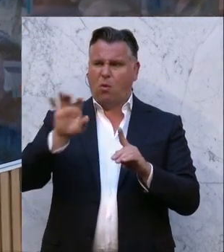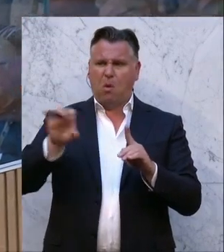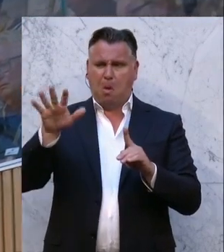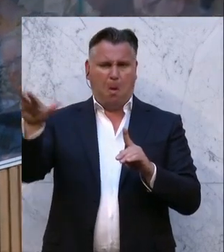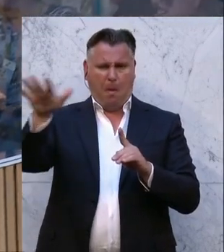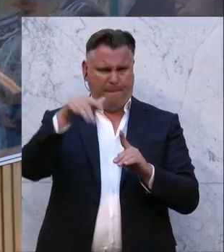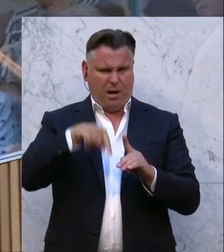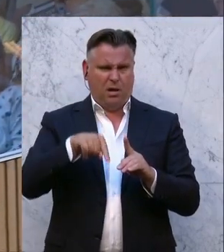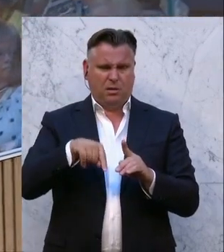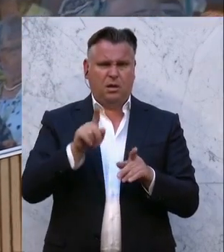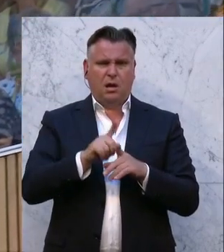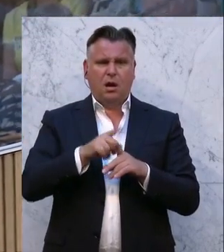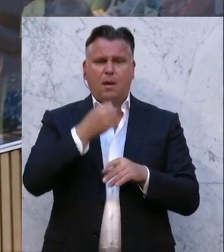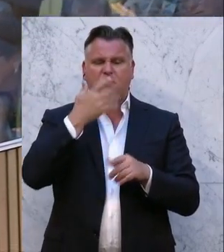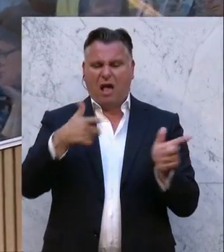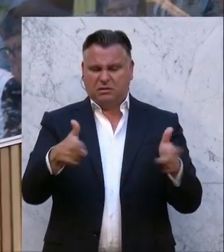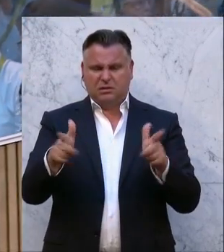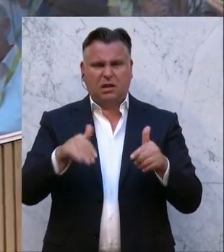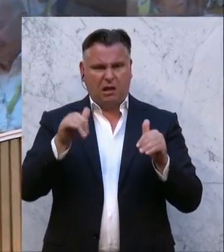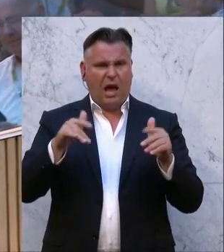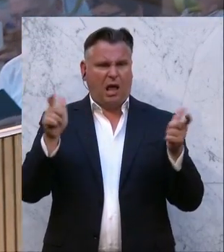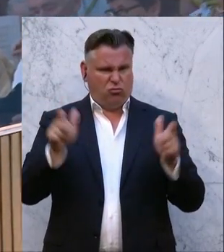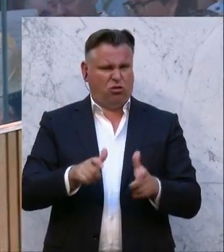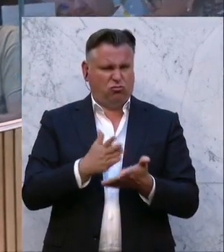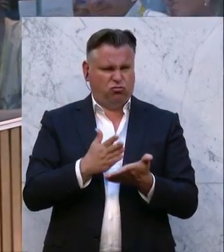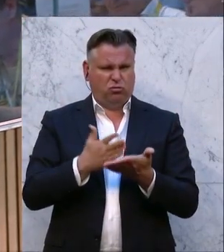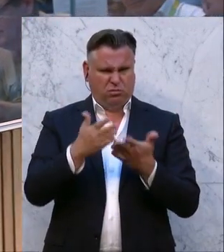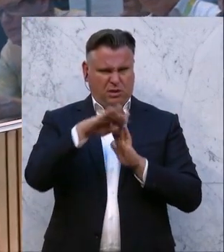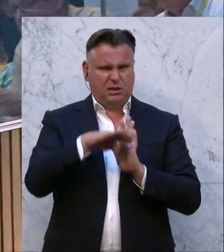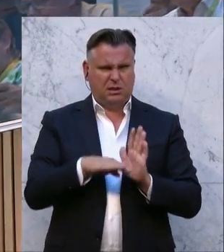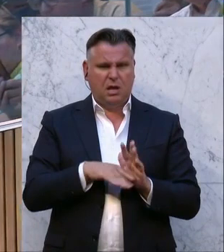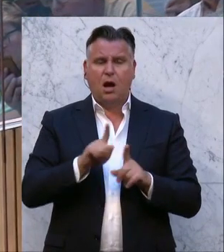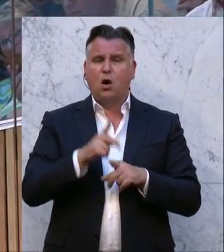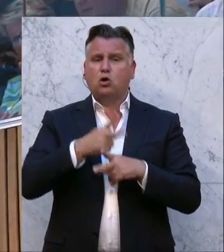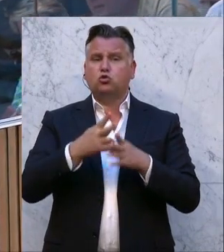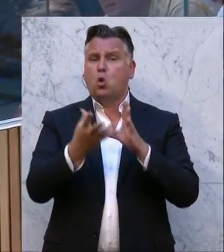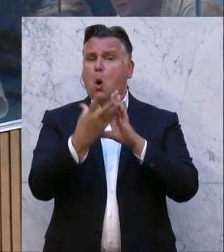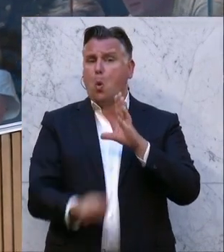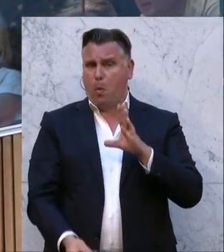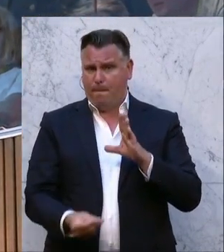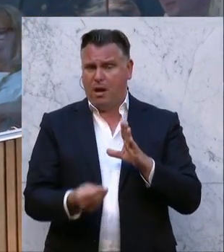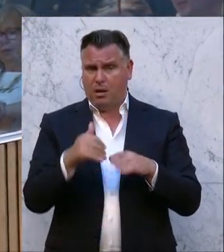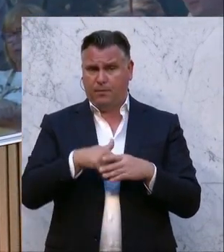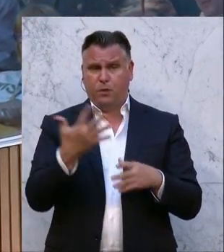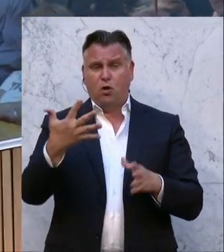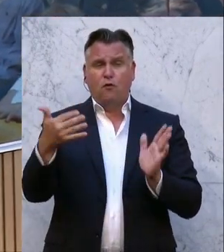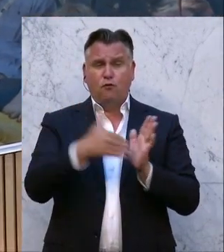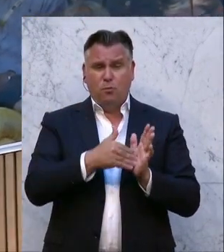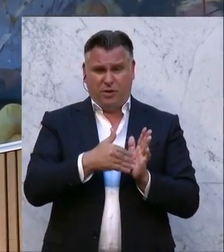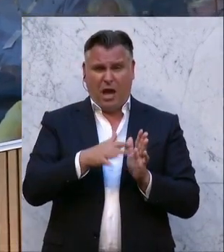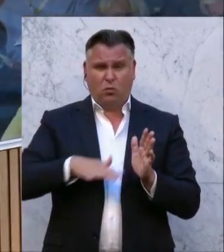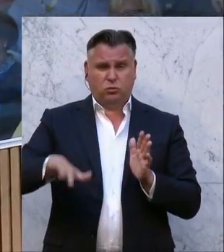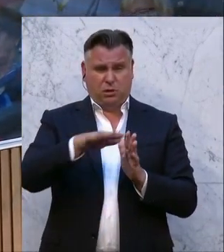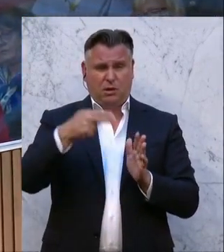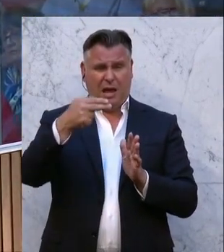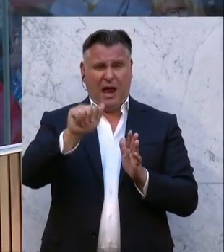haben Einschränkungen im Pflanzenschutz. Jetzt momentan ganz aktiv bei der Zuckerrübe. Würden wir 5.000 Hektar, die zurückfallen, beim